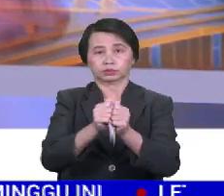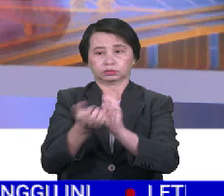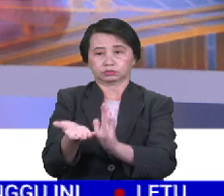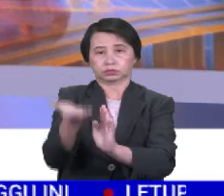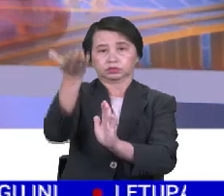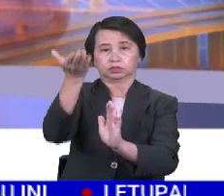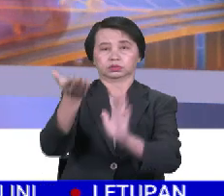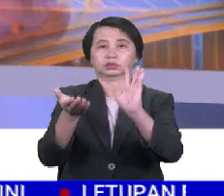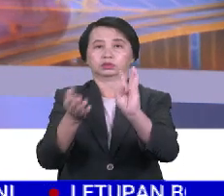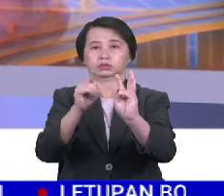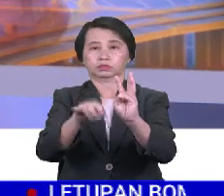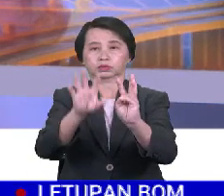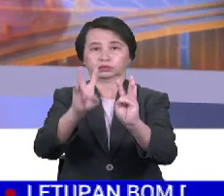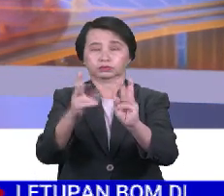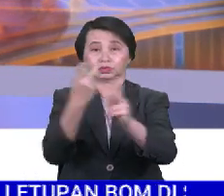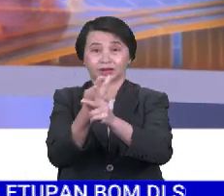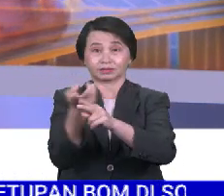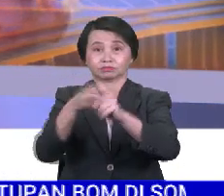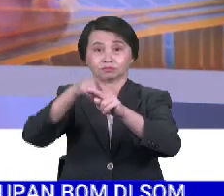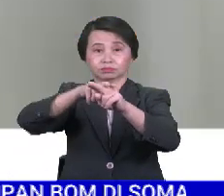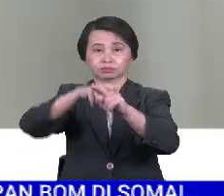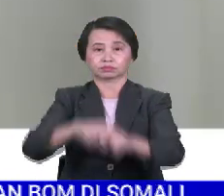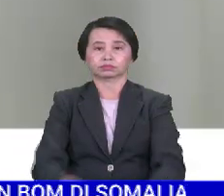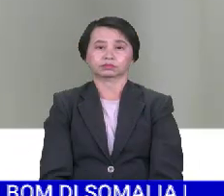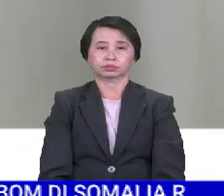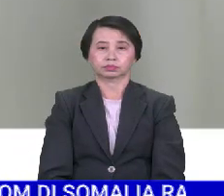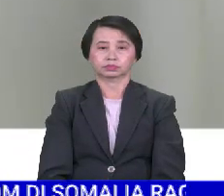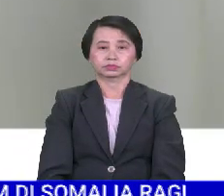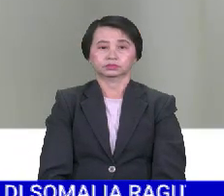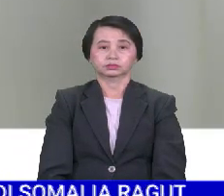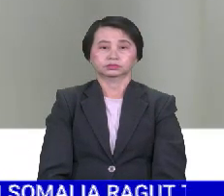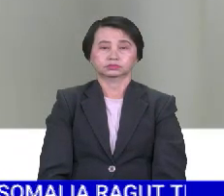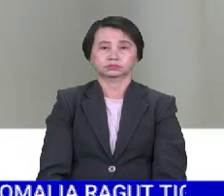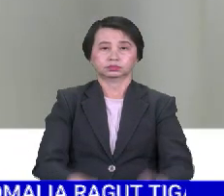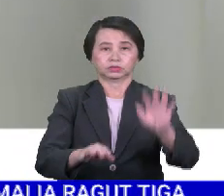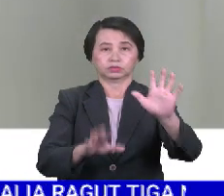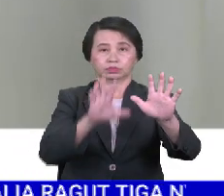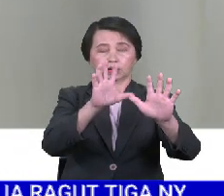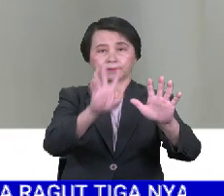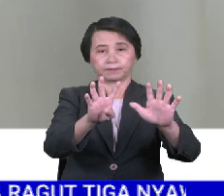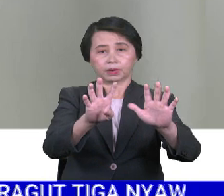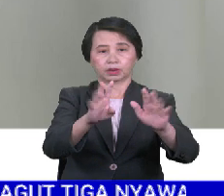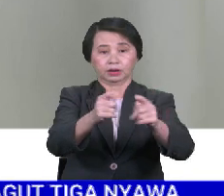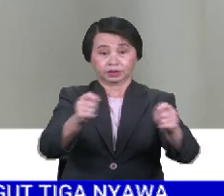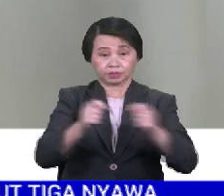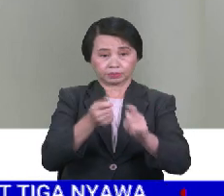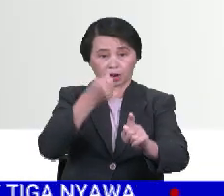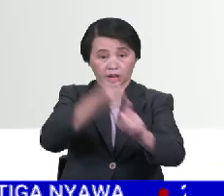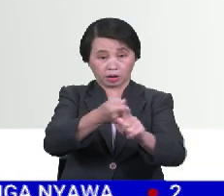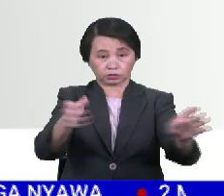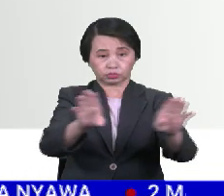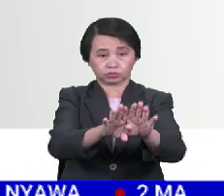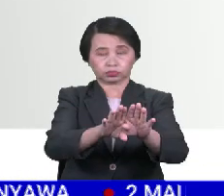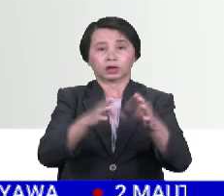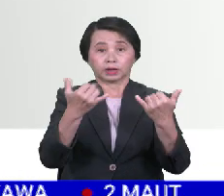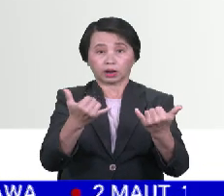peningkatan Endang perbulan tujuh kali ganda hai hai Hai 54 premis diarah tutup namun kini